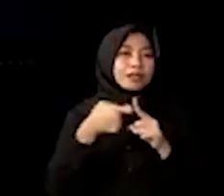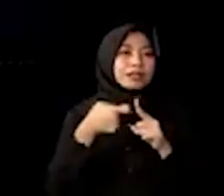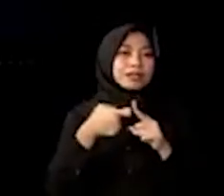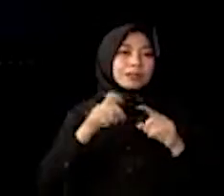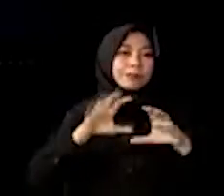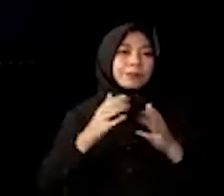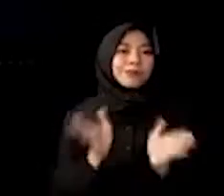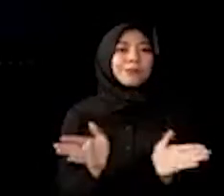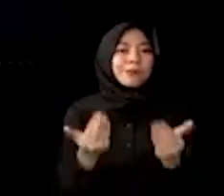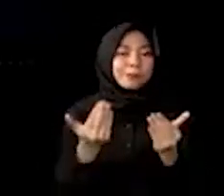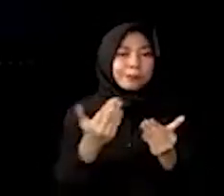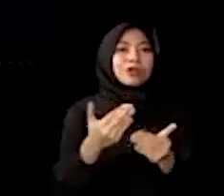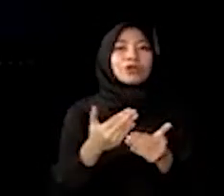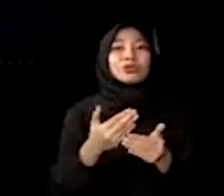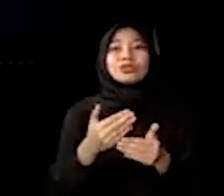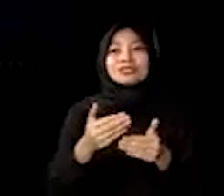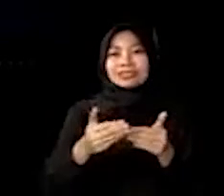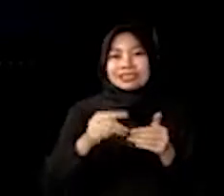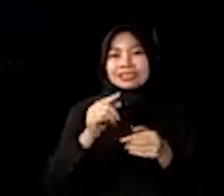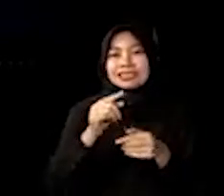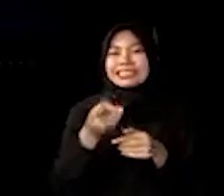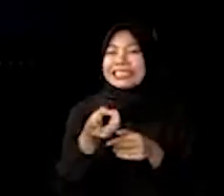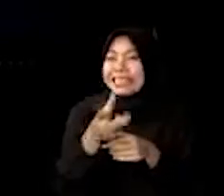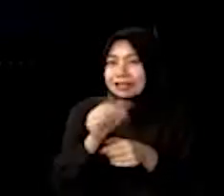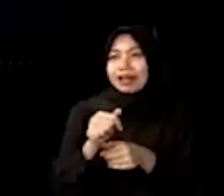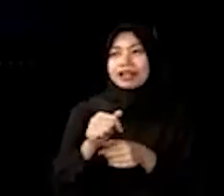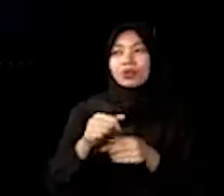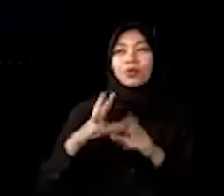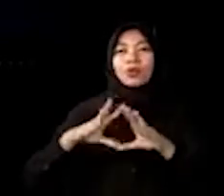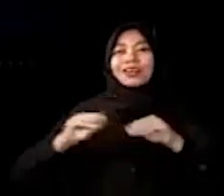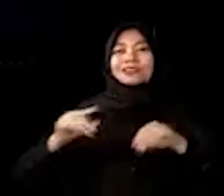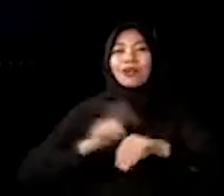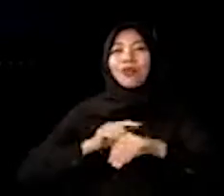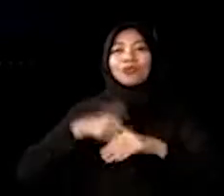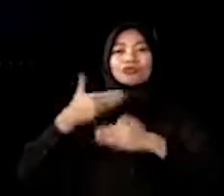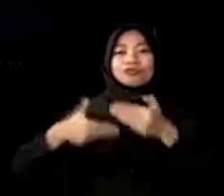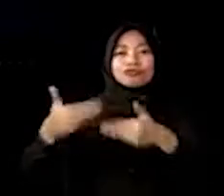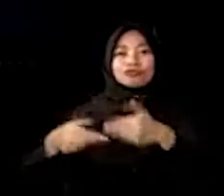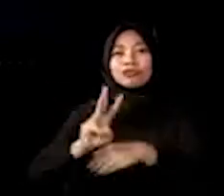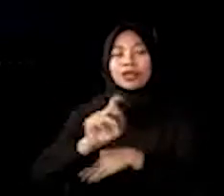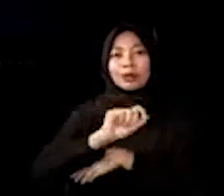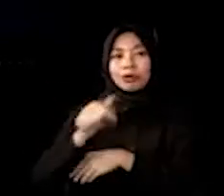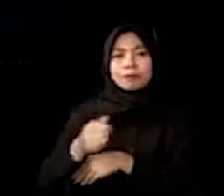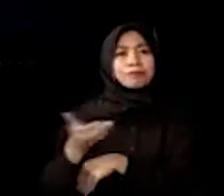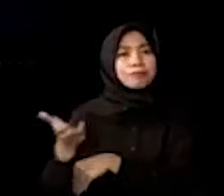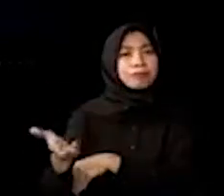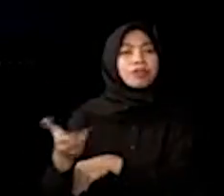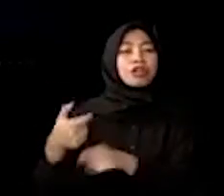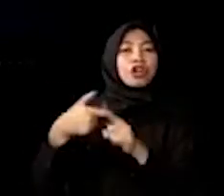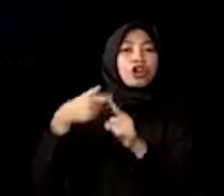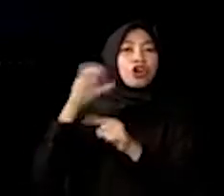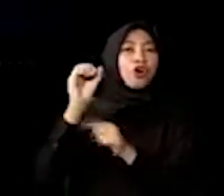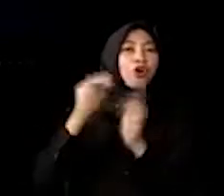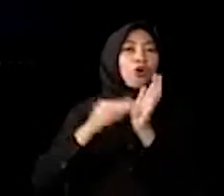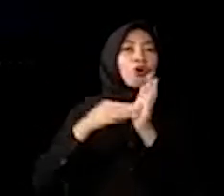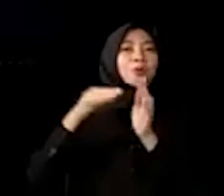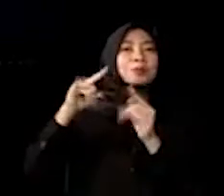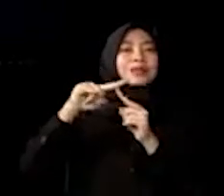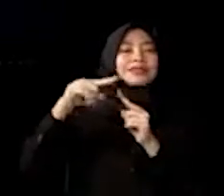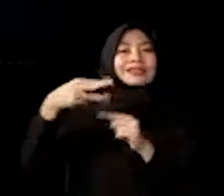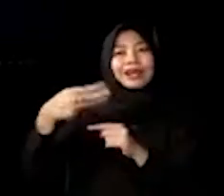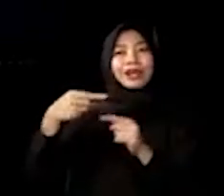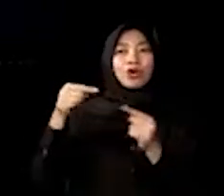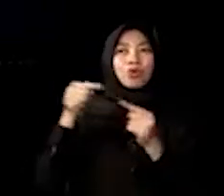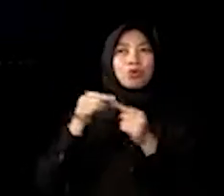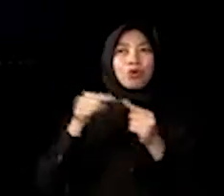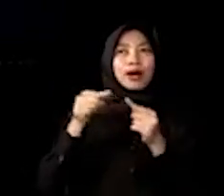seminggu lagi kita akan memasuki 3 bulan Pak bisa disampaikan evaluasi Pak Erlangga komite dalam konteks Penanganan covid